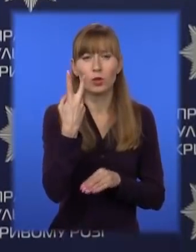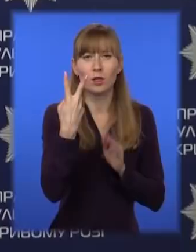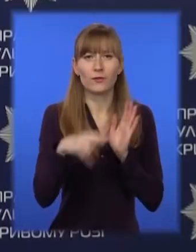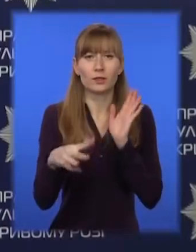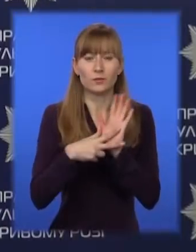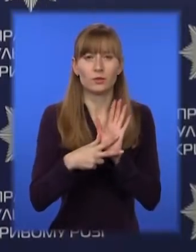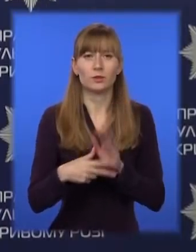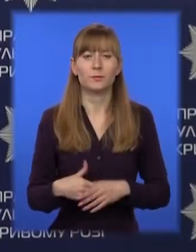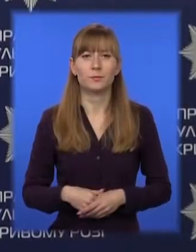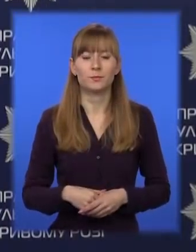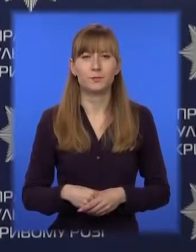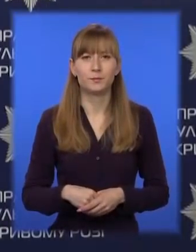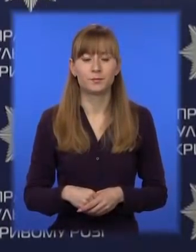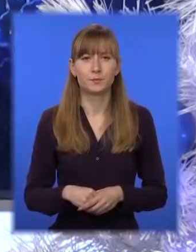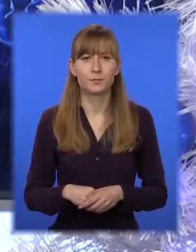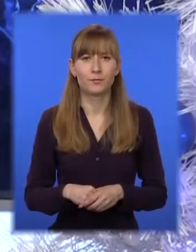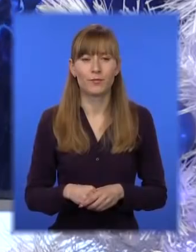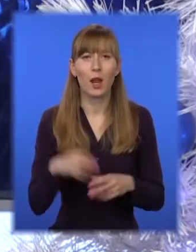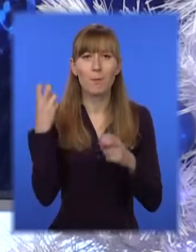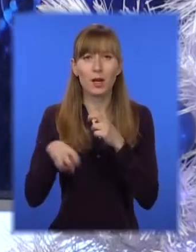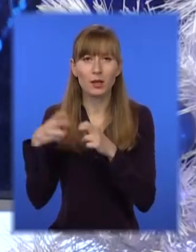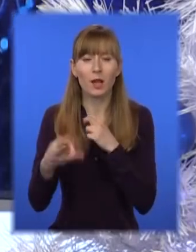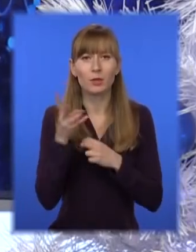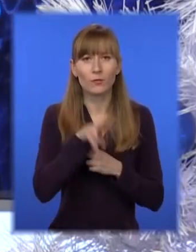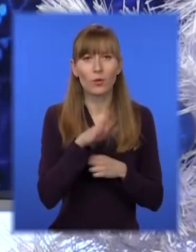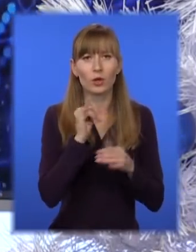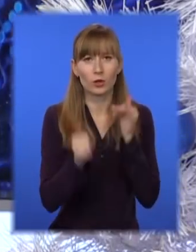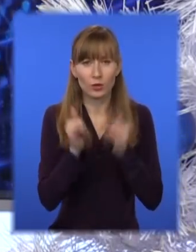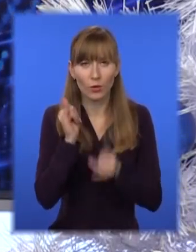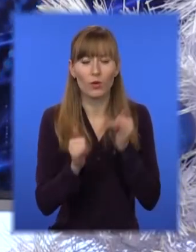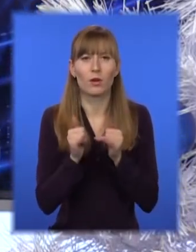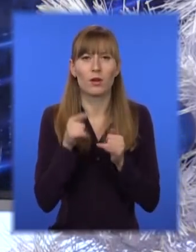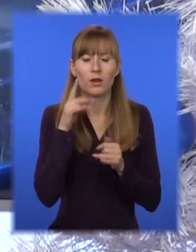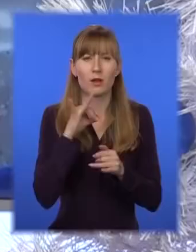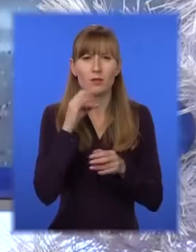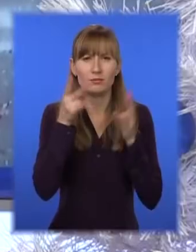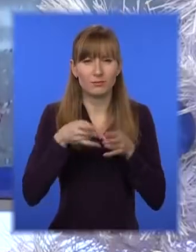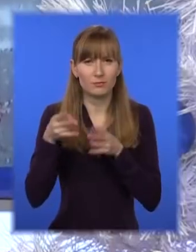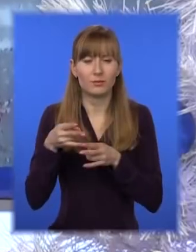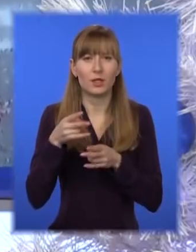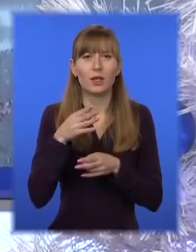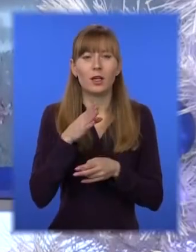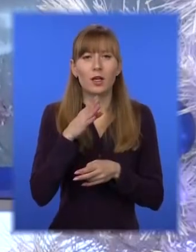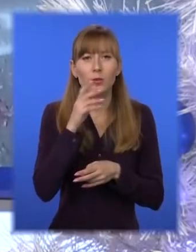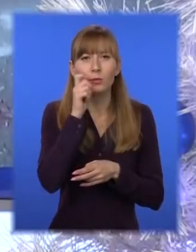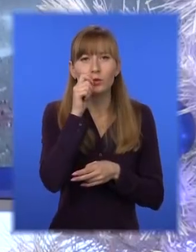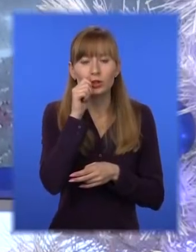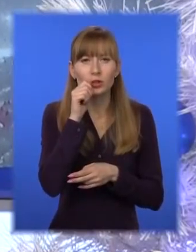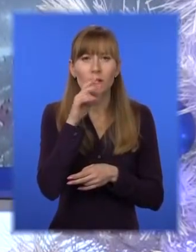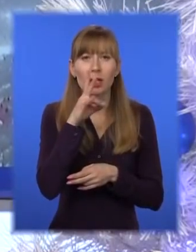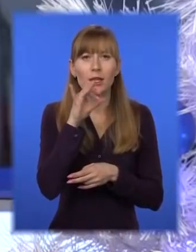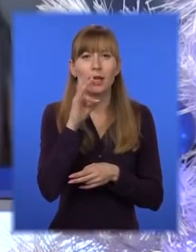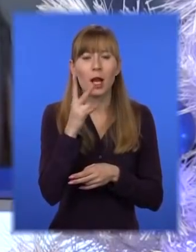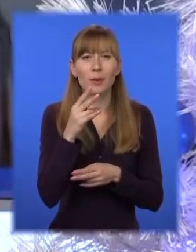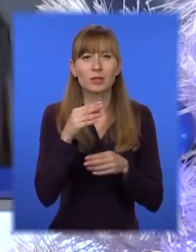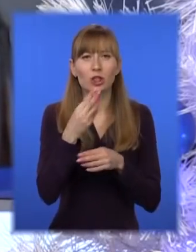128 частиною 1 КУПАП. Перелами обох ніг, ключиці та численні забої пенсіонера збили на